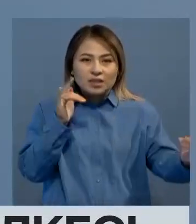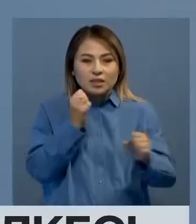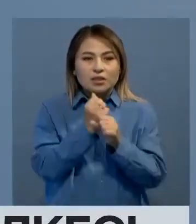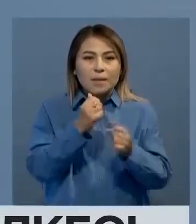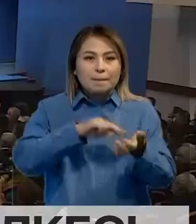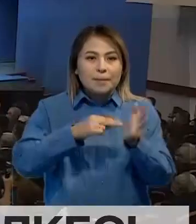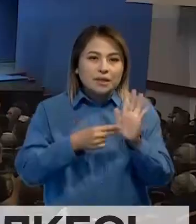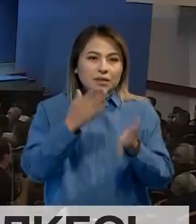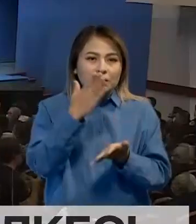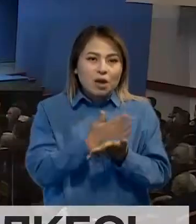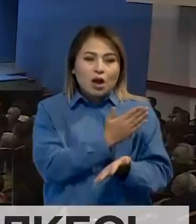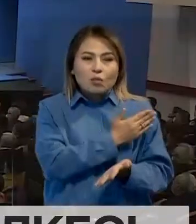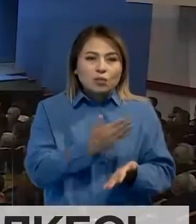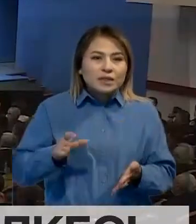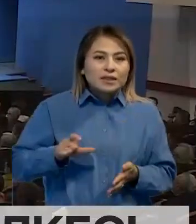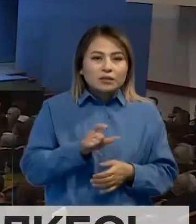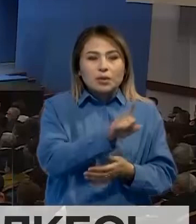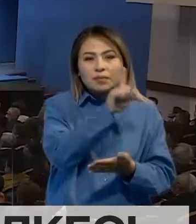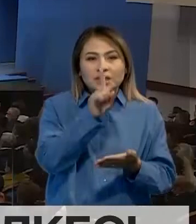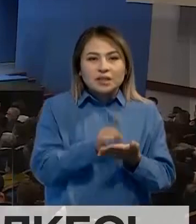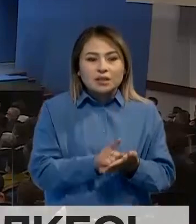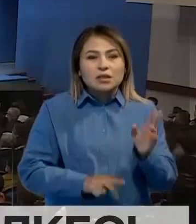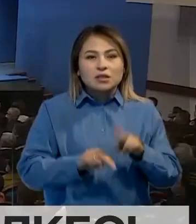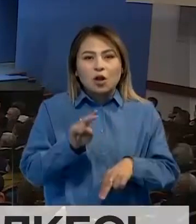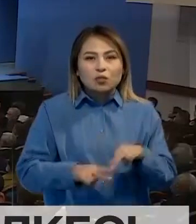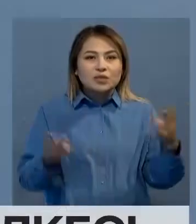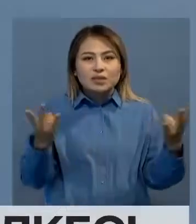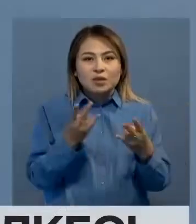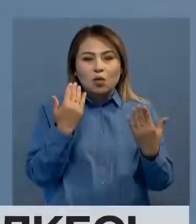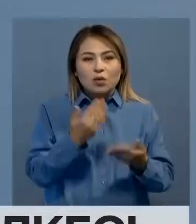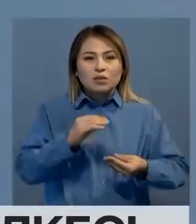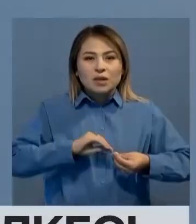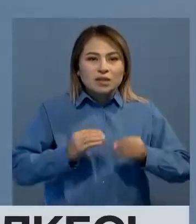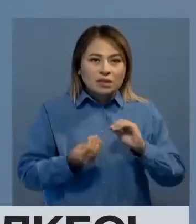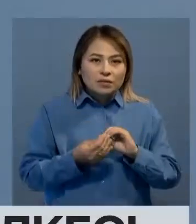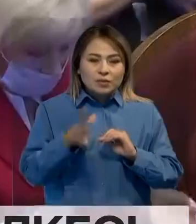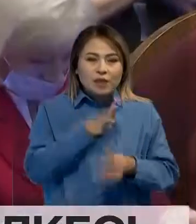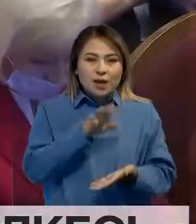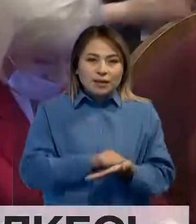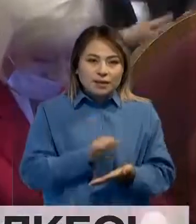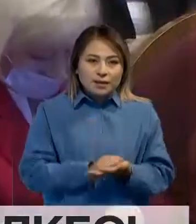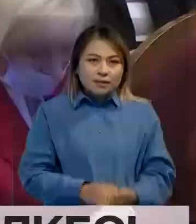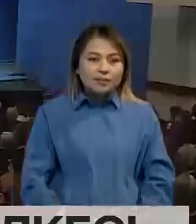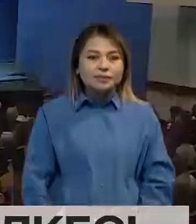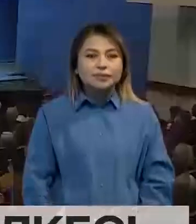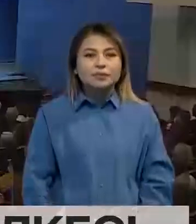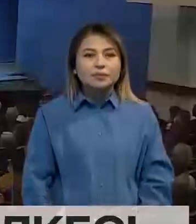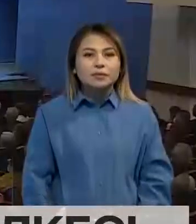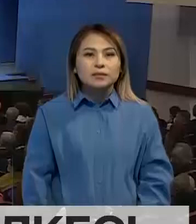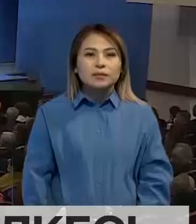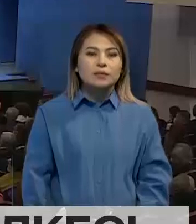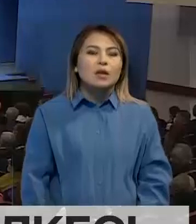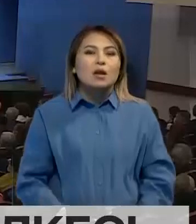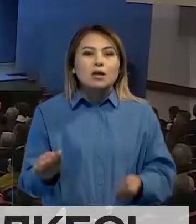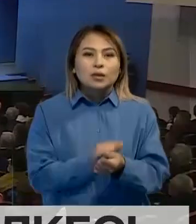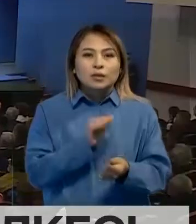отырмыз. Бұл темір жолды міндетті түрде салуымыз керек. Үкімет осы мәселемен айналысады. Өңірде